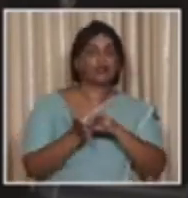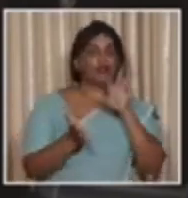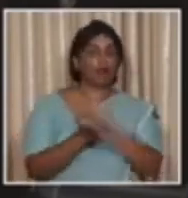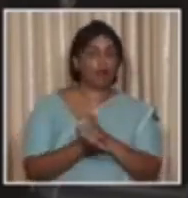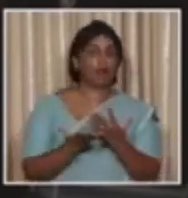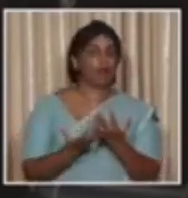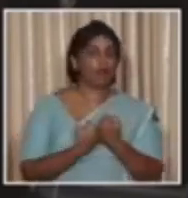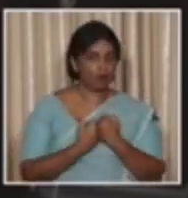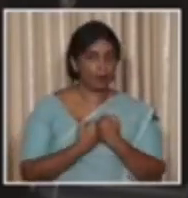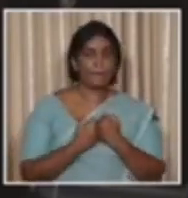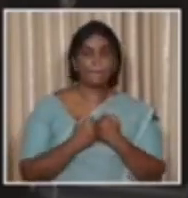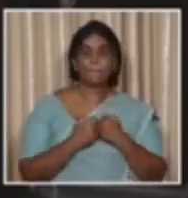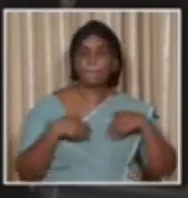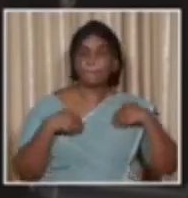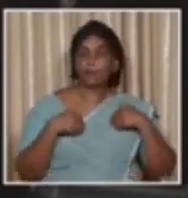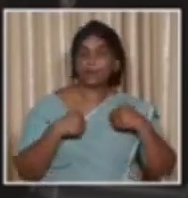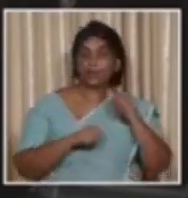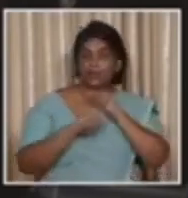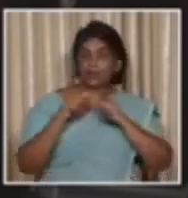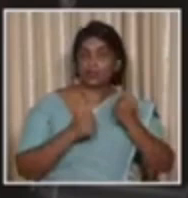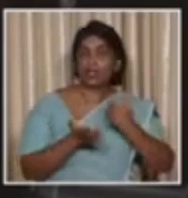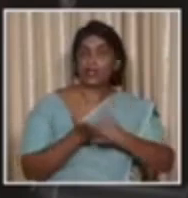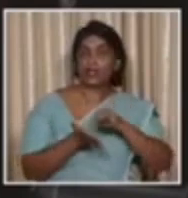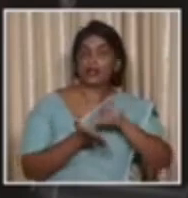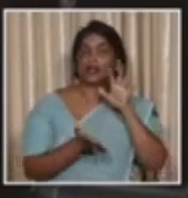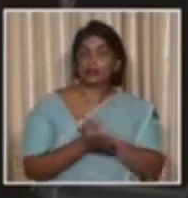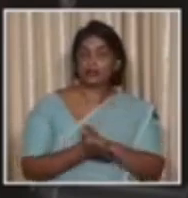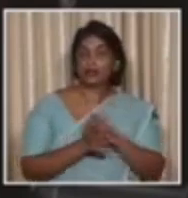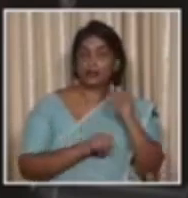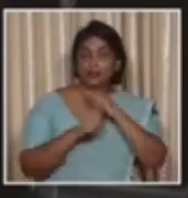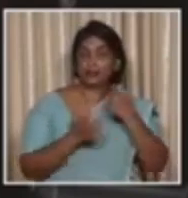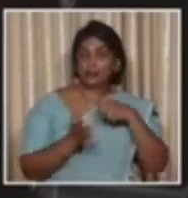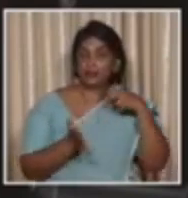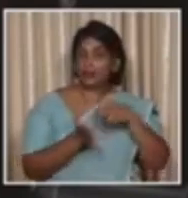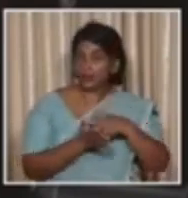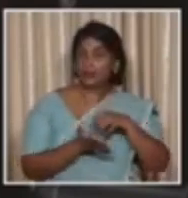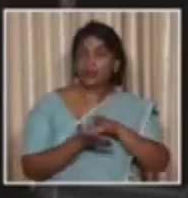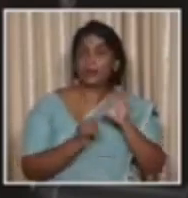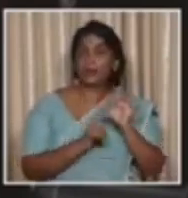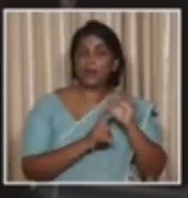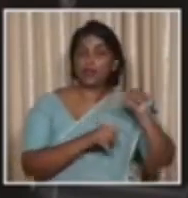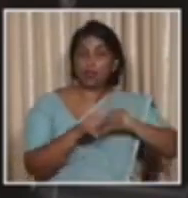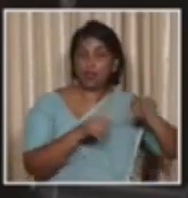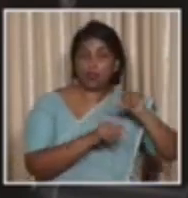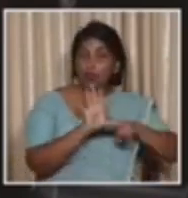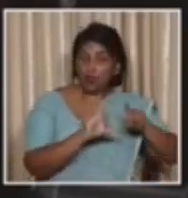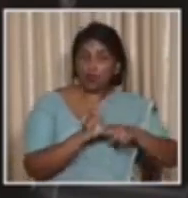ඕනි. මෙඩිකල් කවුන්සිල් ලියාපදිංචි ඕනි. මෙඩිකල් කවුන්සිල් ලියාපදිංචිය පෞද්ගලික අංශයේ පුහුණු කරාට දෙන්නේ